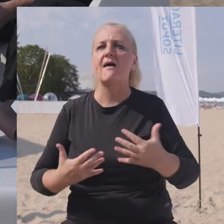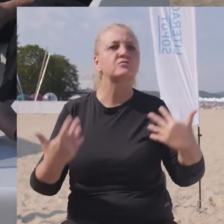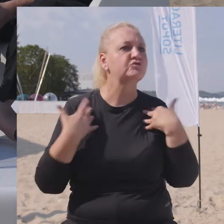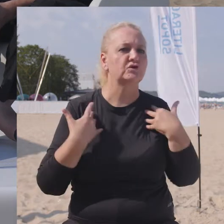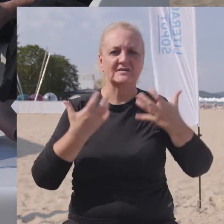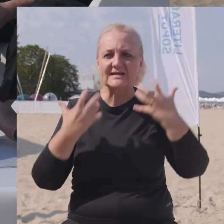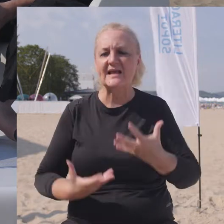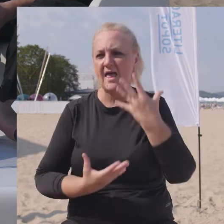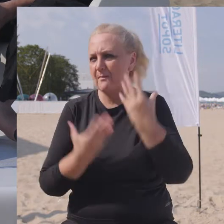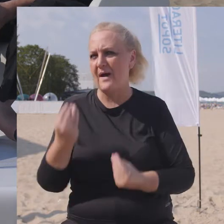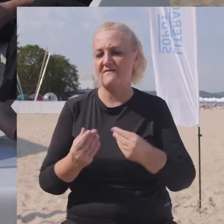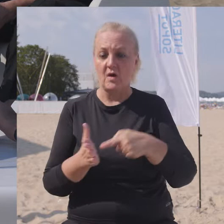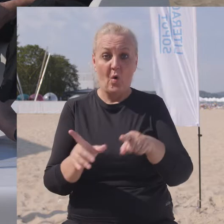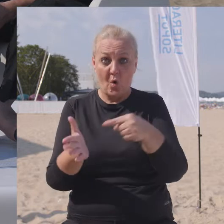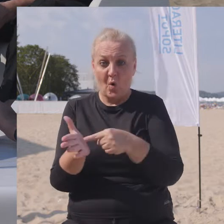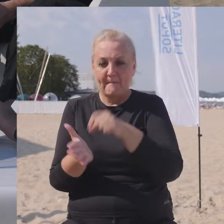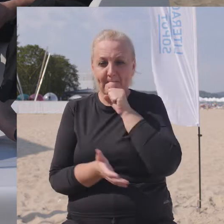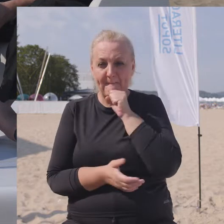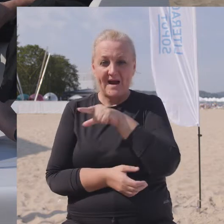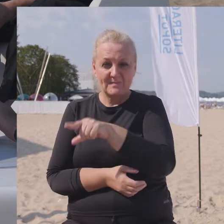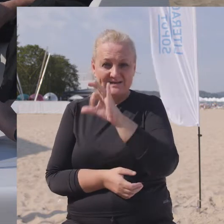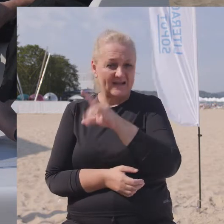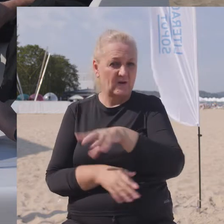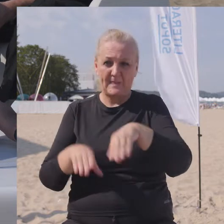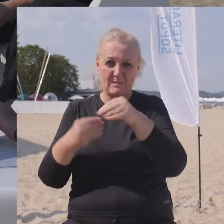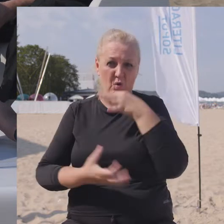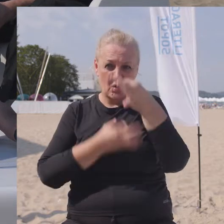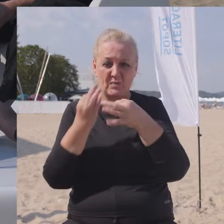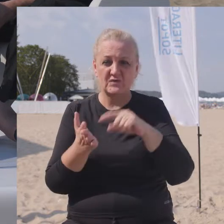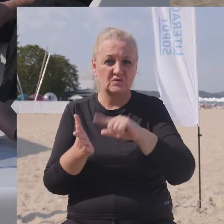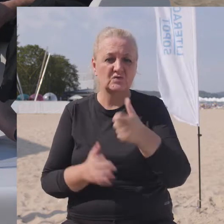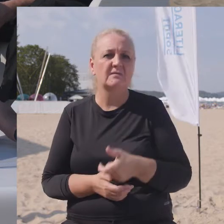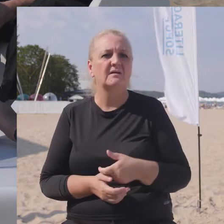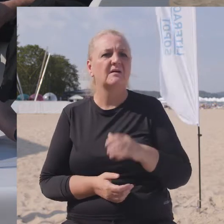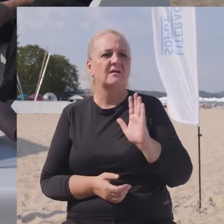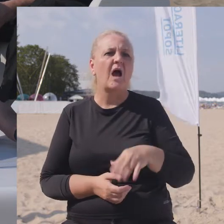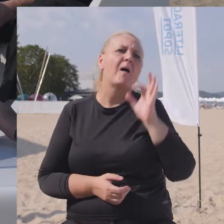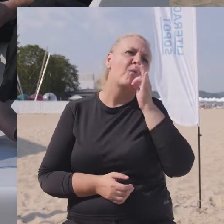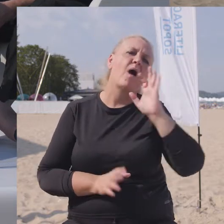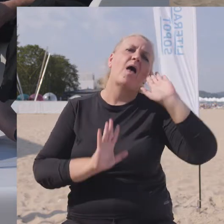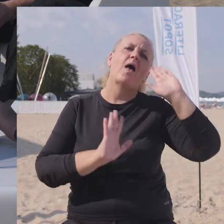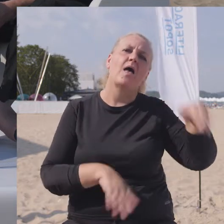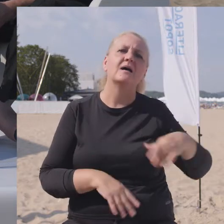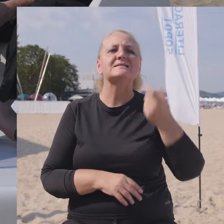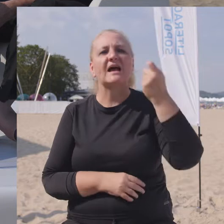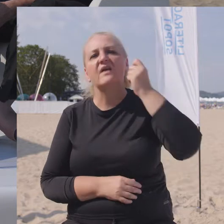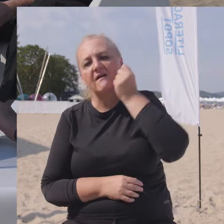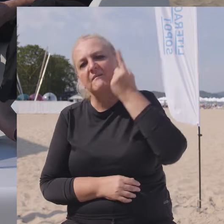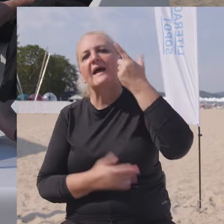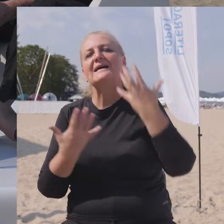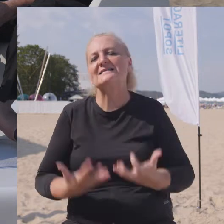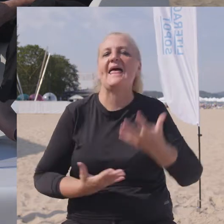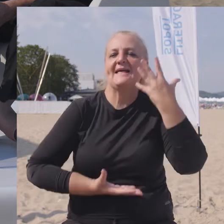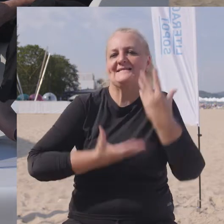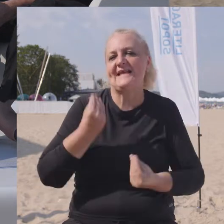Zresztą babcia Stasia już na samym początku swojego monologu mówi o tym, że młodzi jak to młodzi, teraz coś wymyślą, chcą się